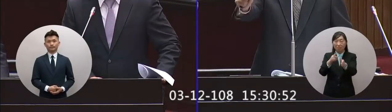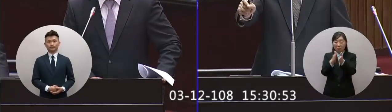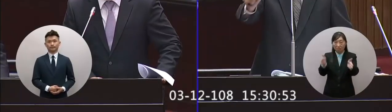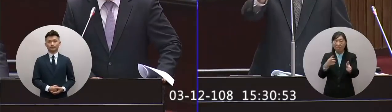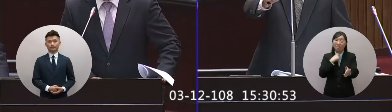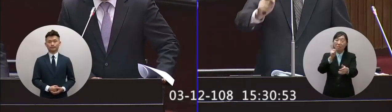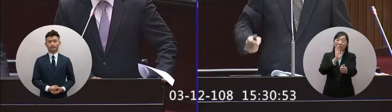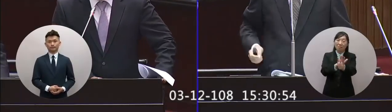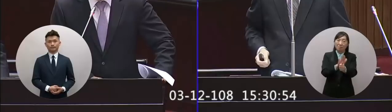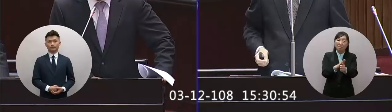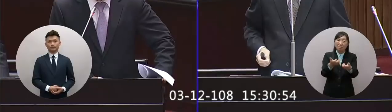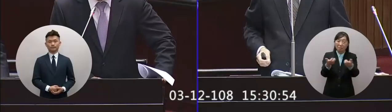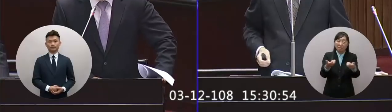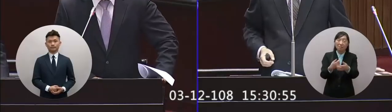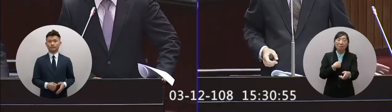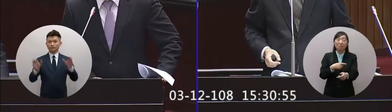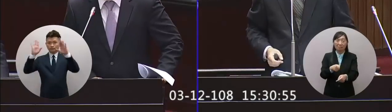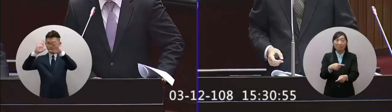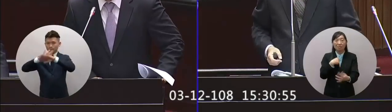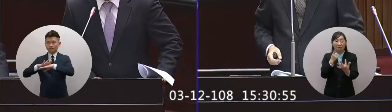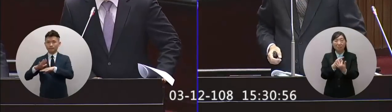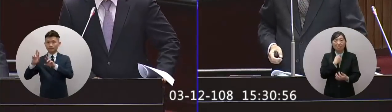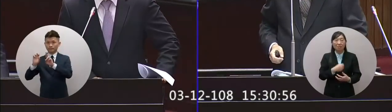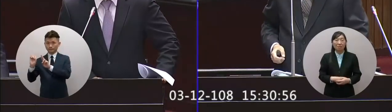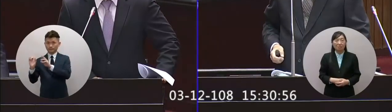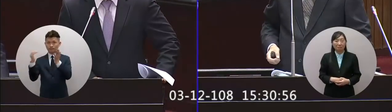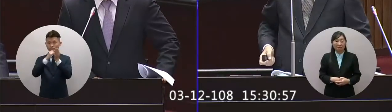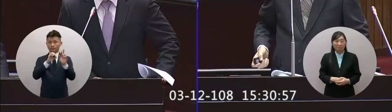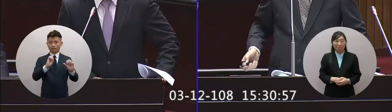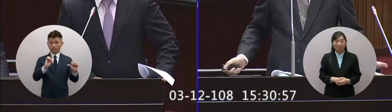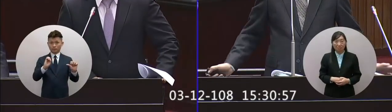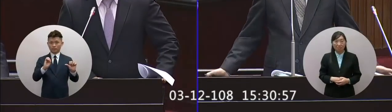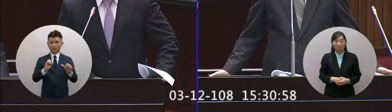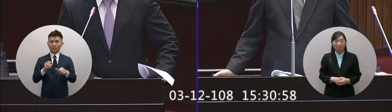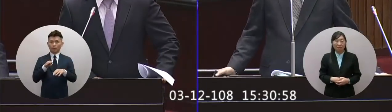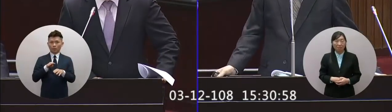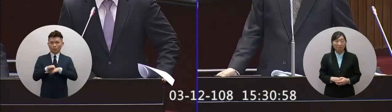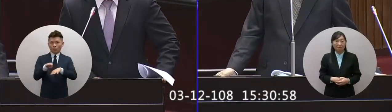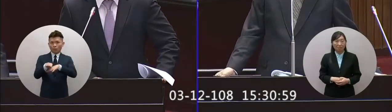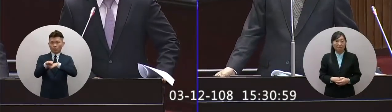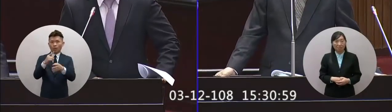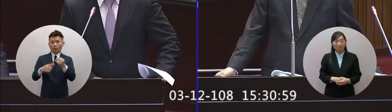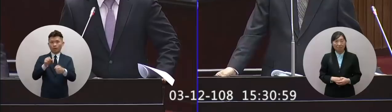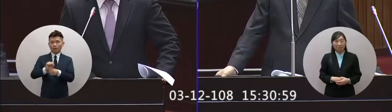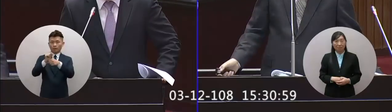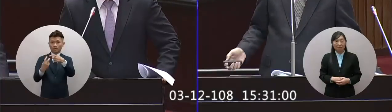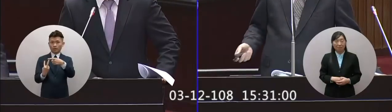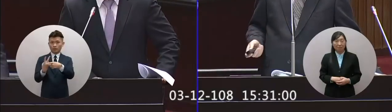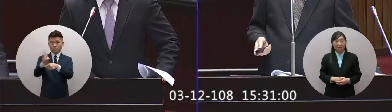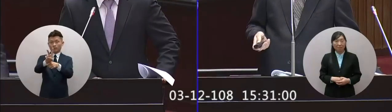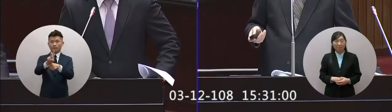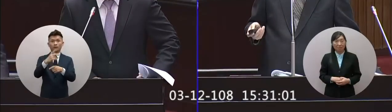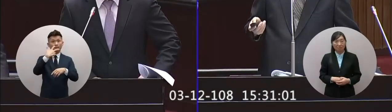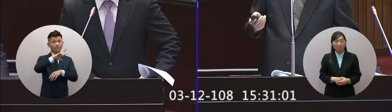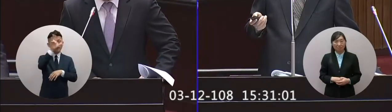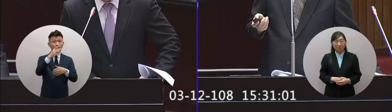就是我们看问题、解决问题。 以夜间0-5点、我们实施来就是增加了1倍的车流，也因此分流了日间其他